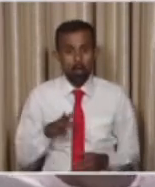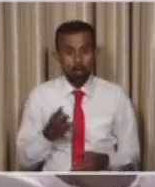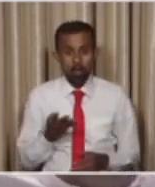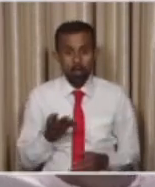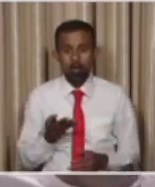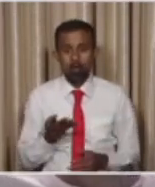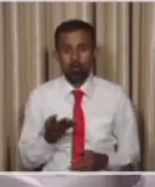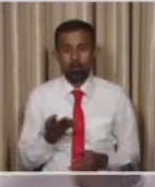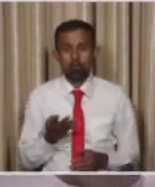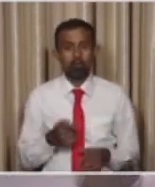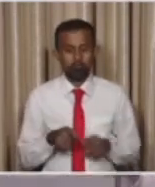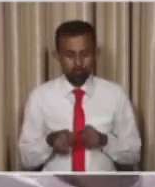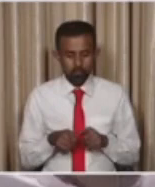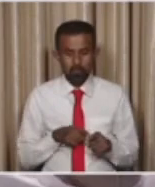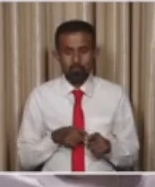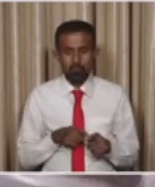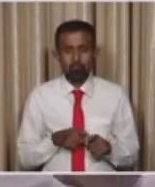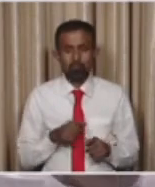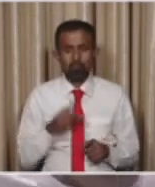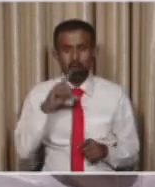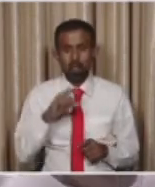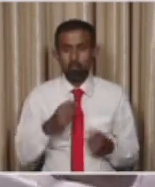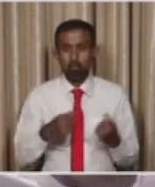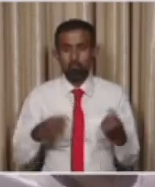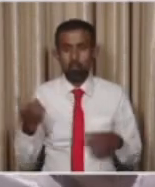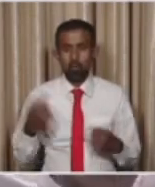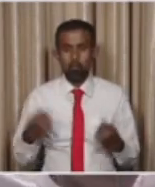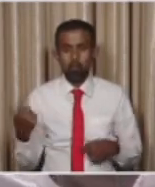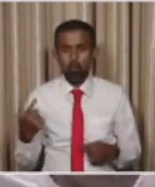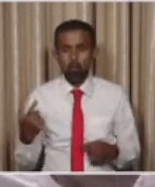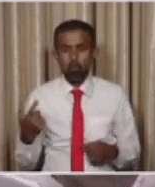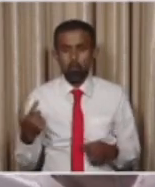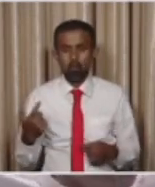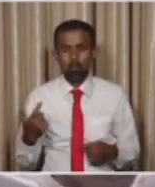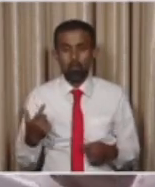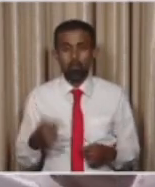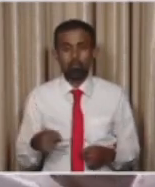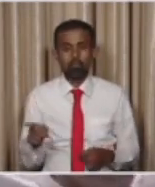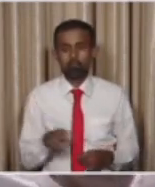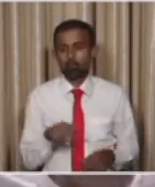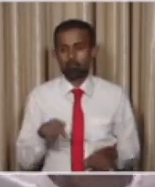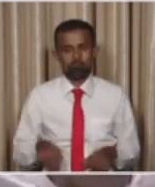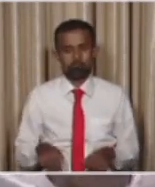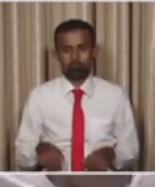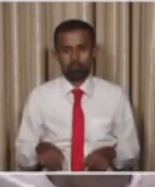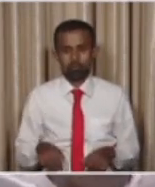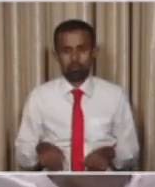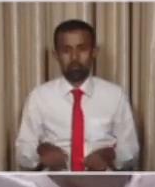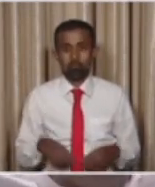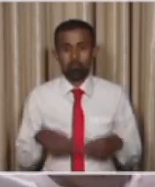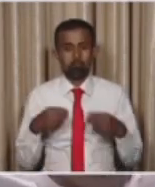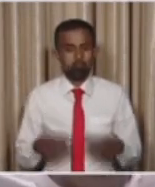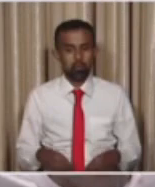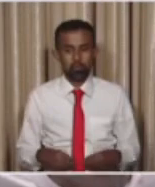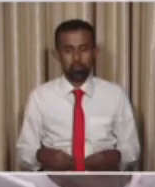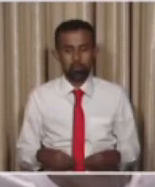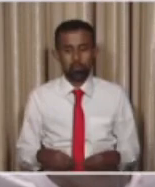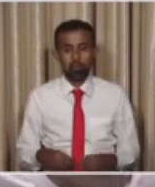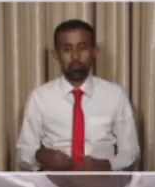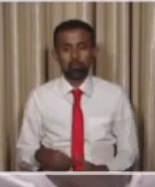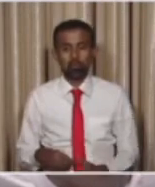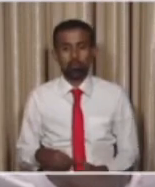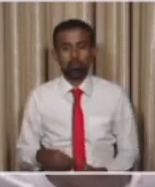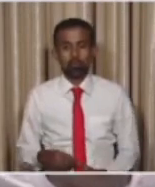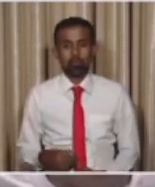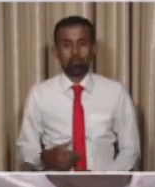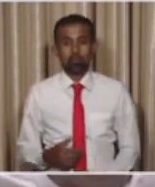ප්‍රමාණයක් මෙහෙම කුණුකොල්ලට උකුලන්න ගන්න තීන්දුව සම්බන්ධ වන තීරණාත්මක දවසක්. ඒක නිසා මේ කාරණා පරාජය කිරීම සඳහා වන පෙළගැස්ම